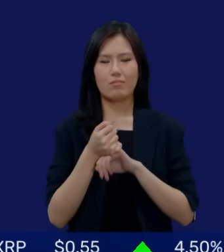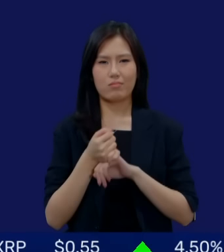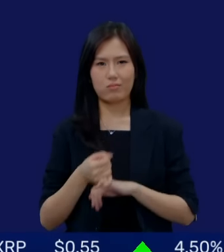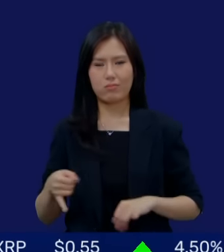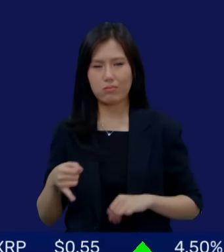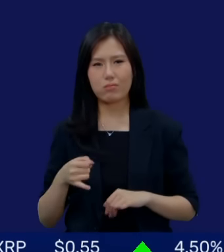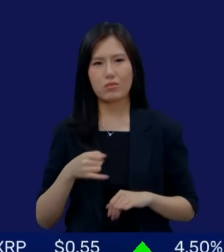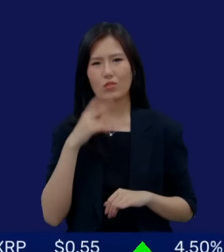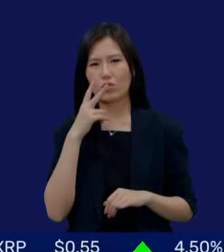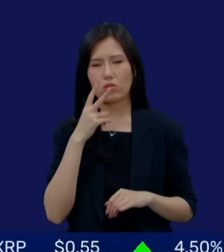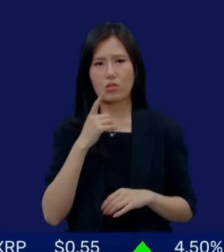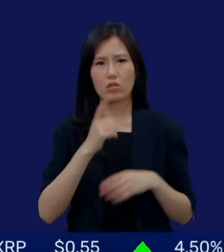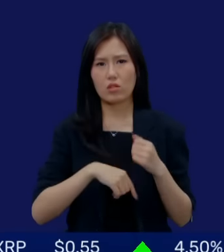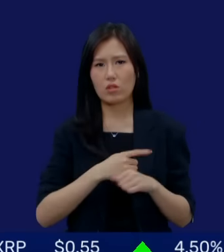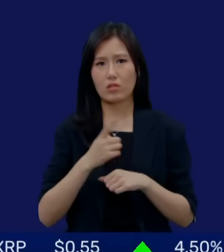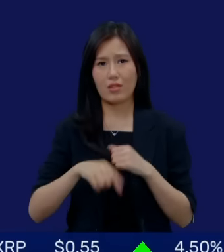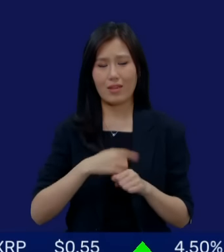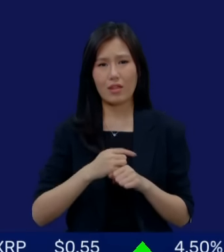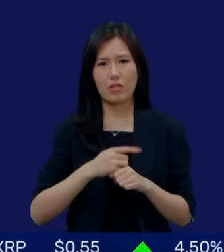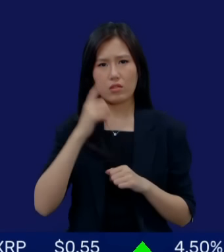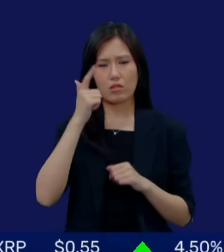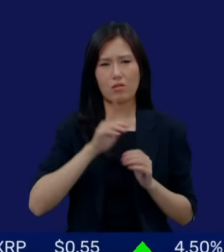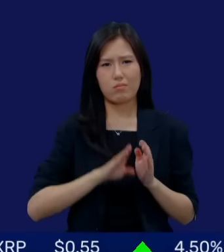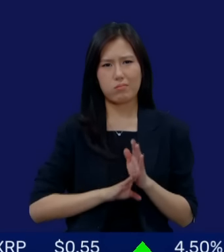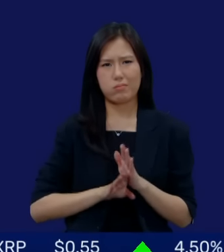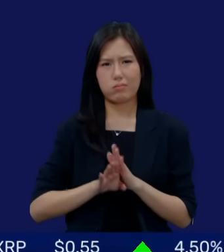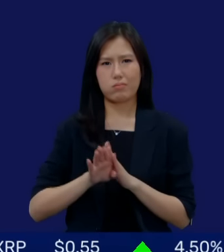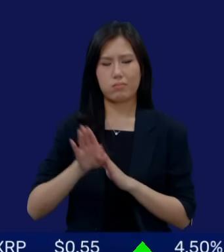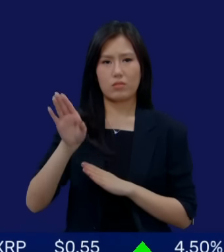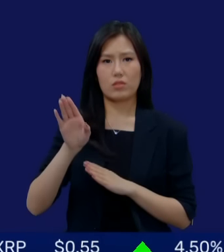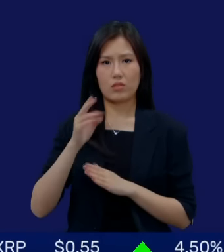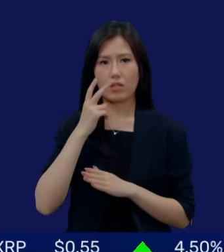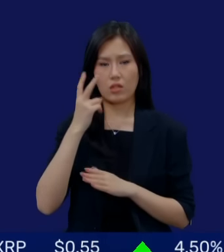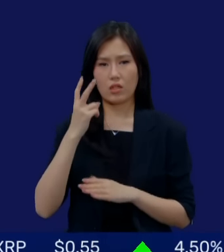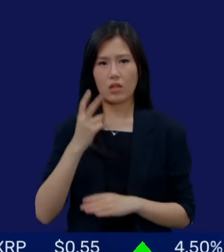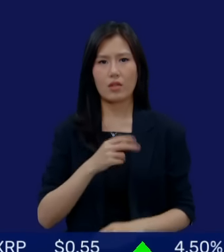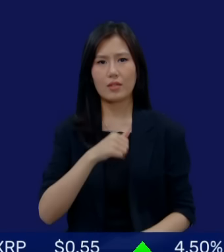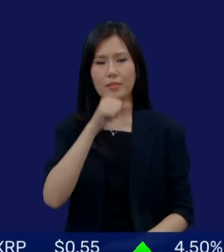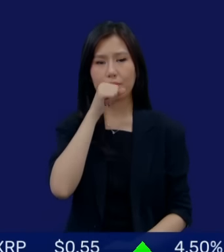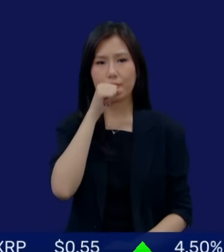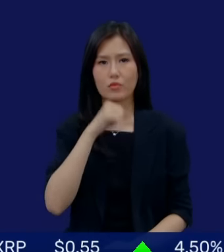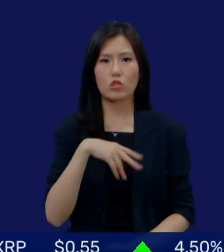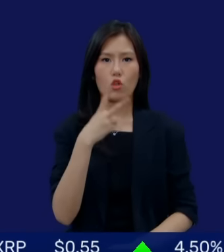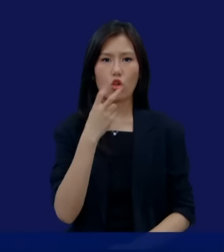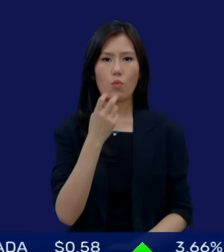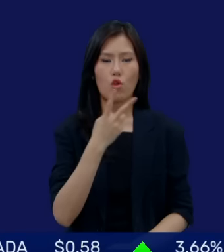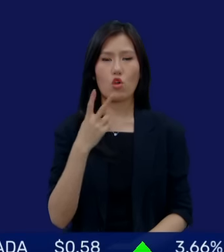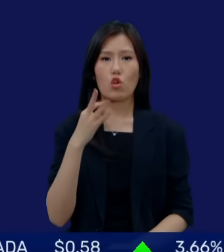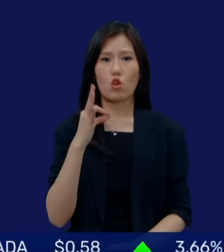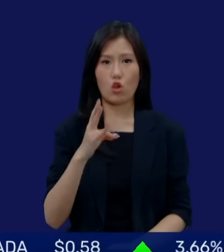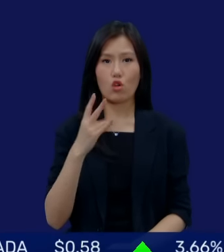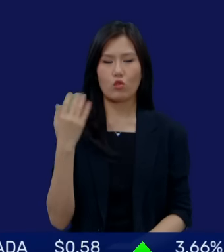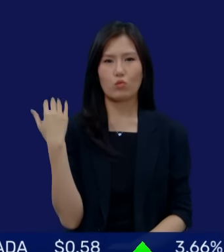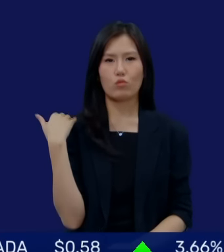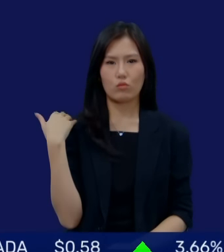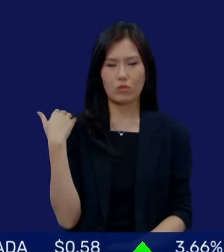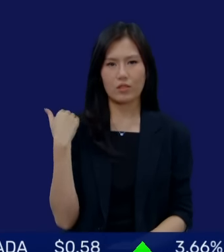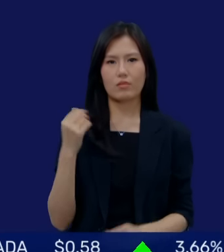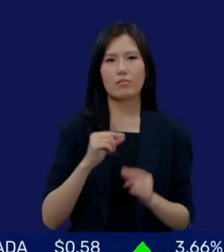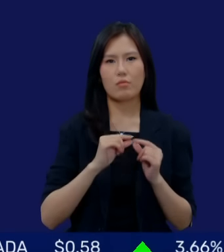цуслалтын түвшин жил ирэх тусам тогтмол өссөн ийм үзүүлэлт гарсан байгаа. За хамгийн харамсалтай нь өнгөрсөн 2022 онд баг багаар өсч байсан